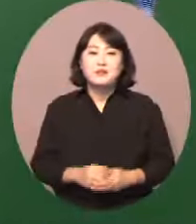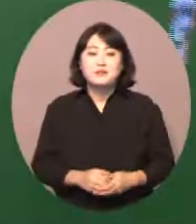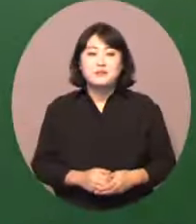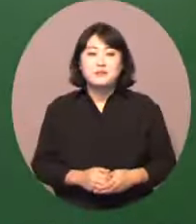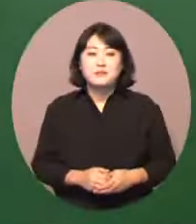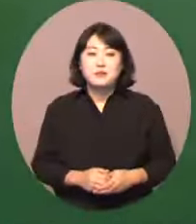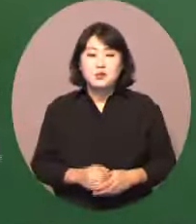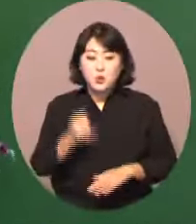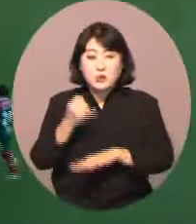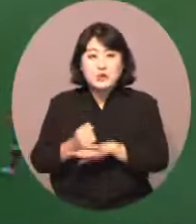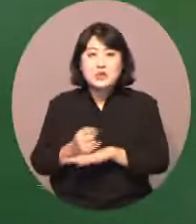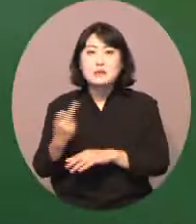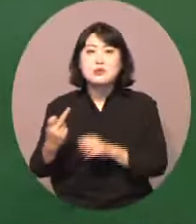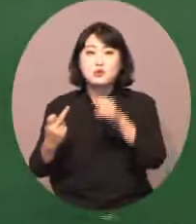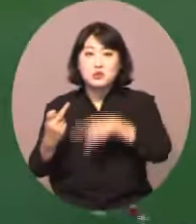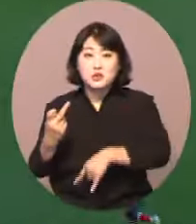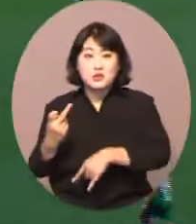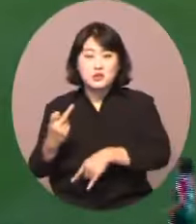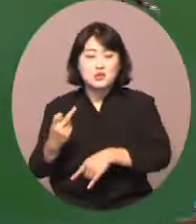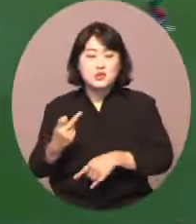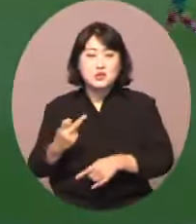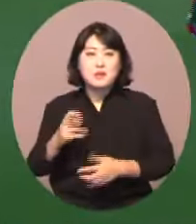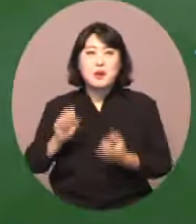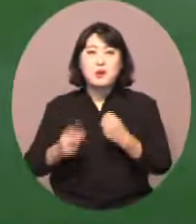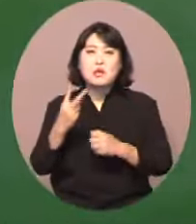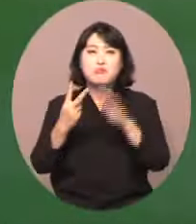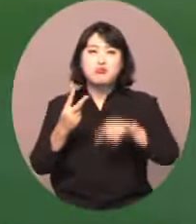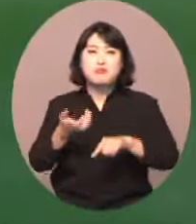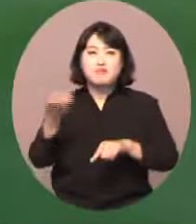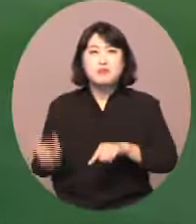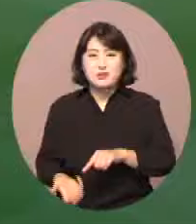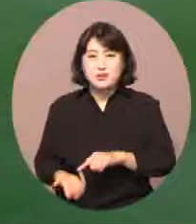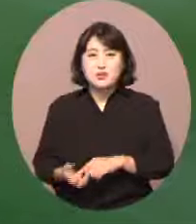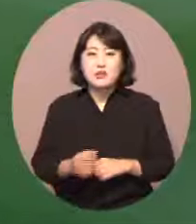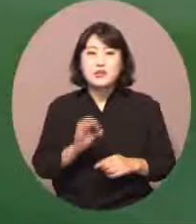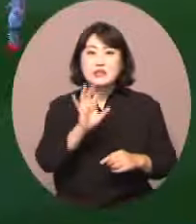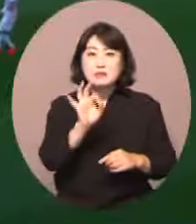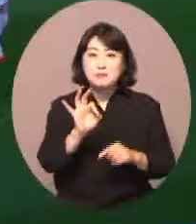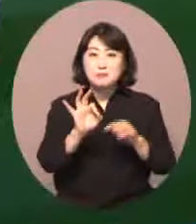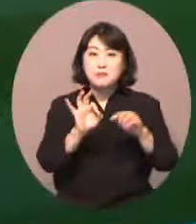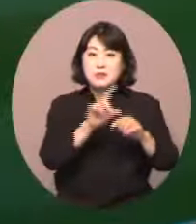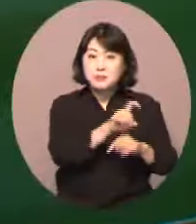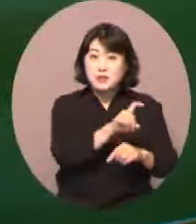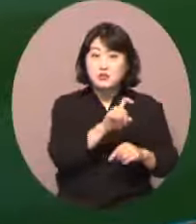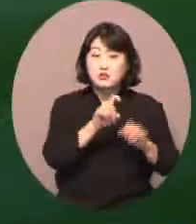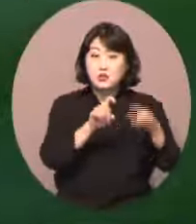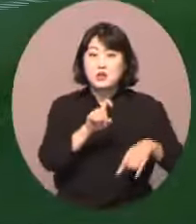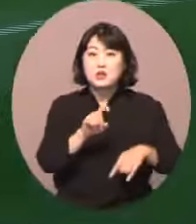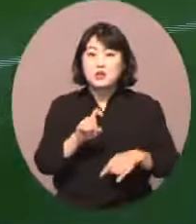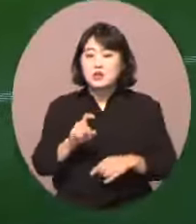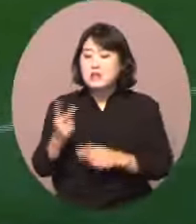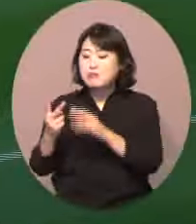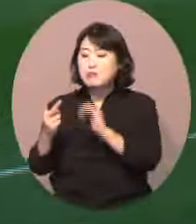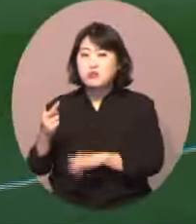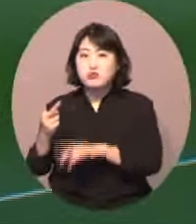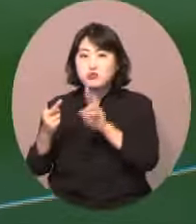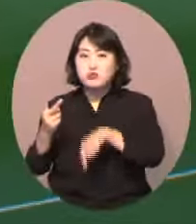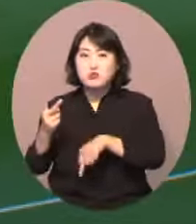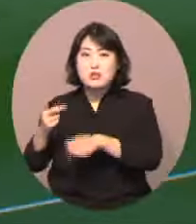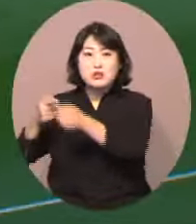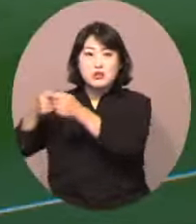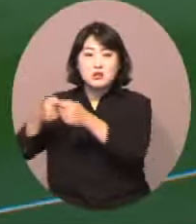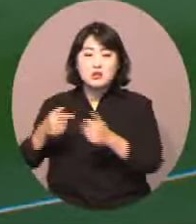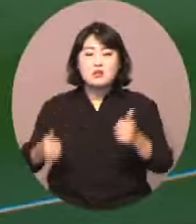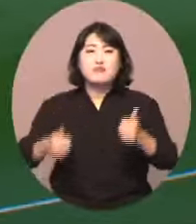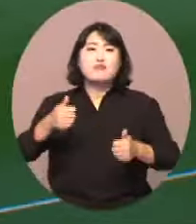1은 최하위인 12위는 바로 2부 리그로 내려가고 10위와 11위는 2부 리그 상위 팀과 승강